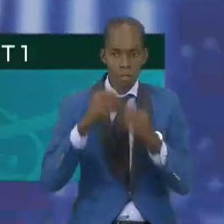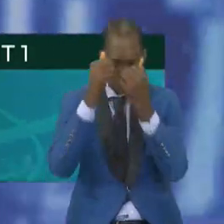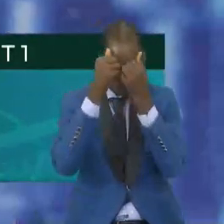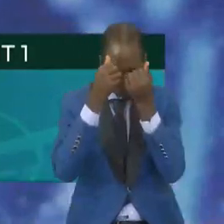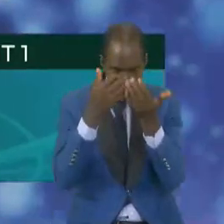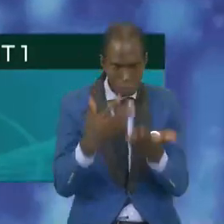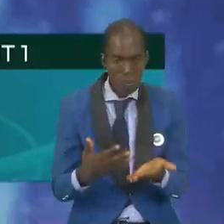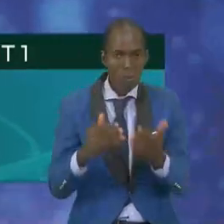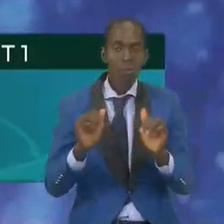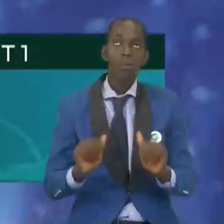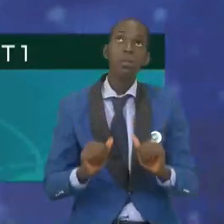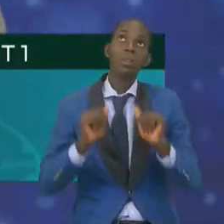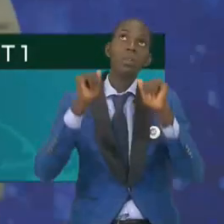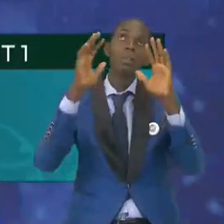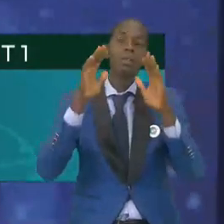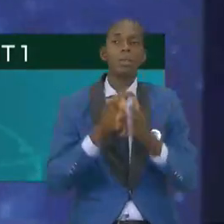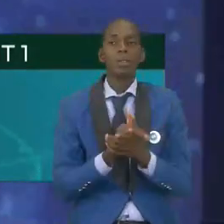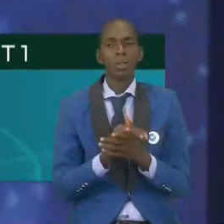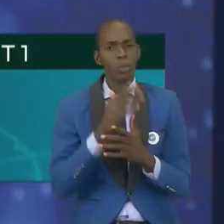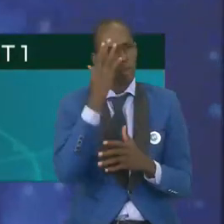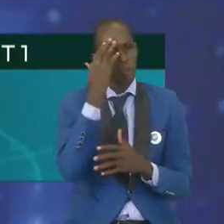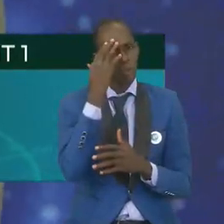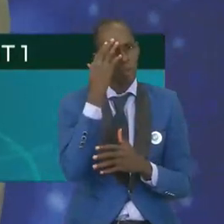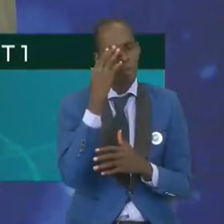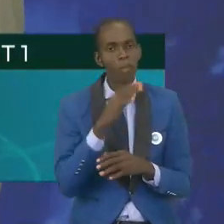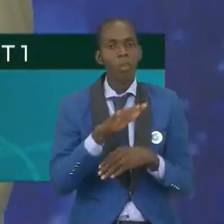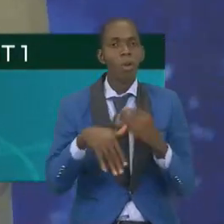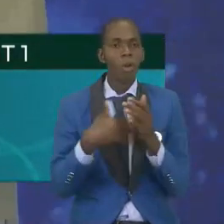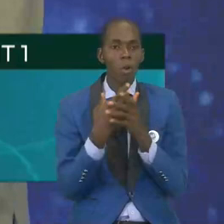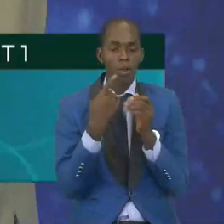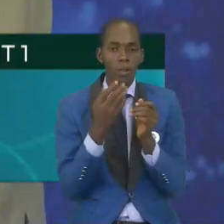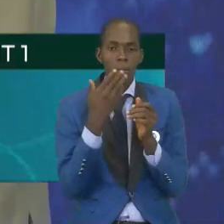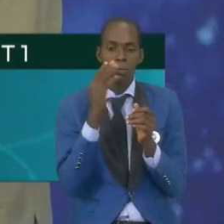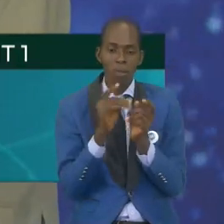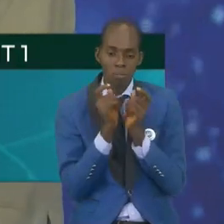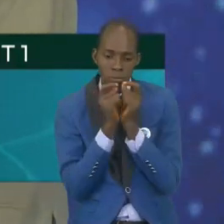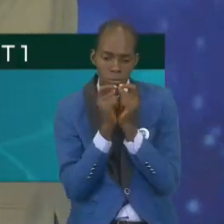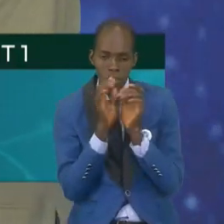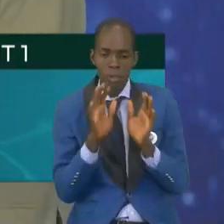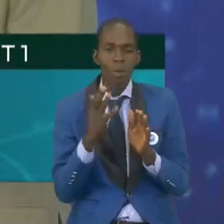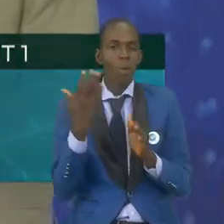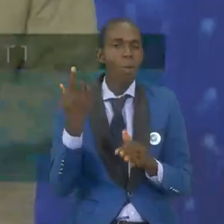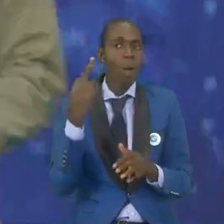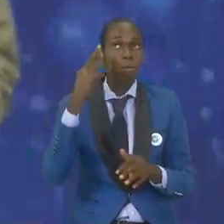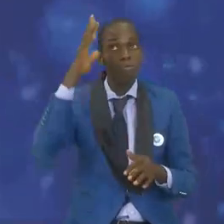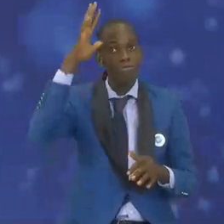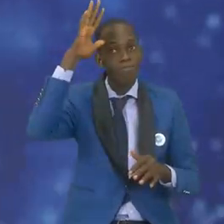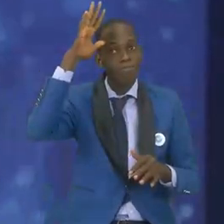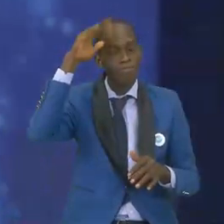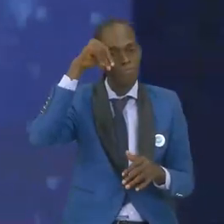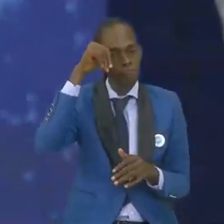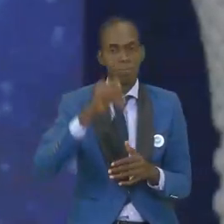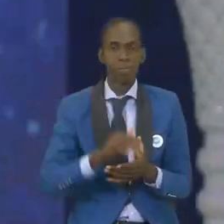Le cœur confiant dans un dévouement de soumission. Vous savez, ceux-là qui